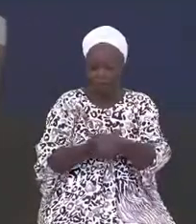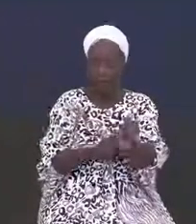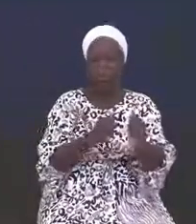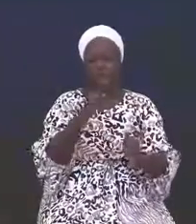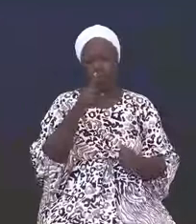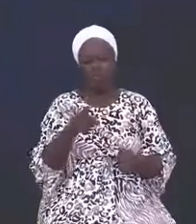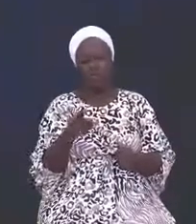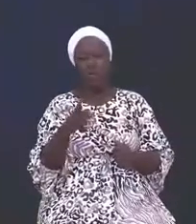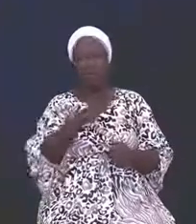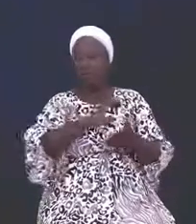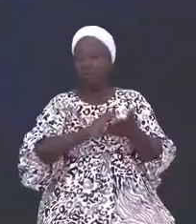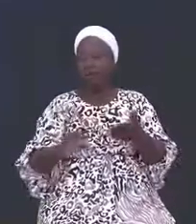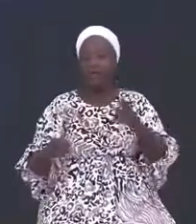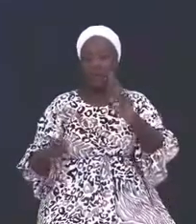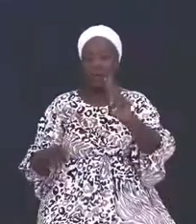Verset 29,